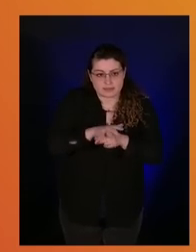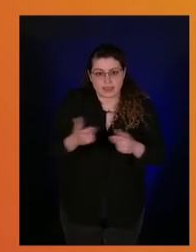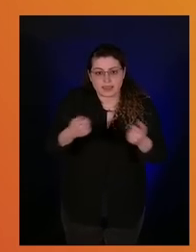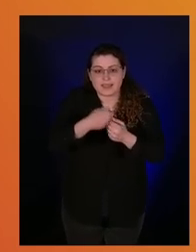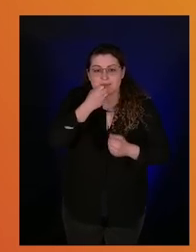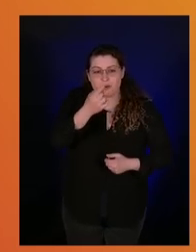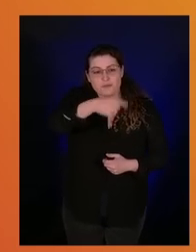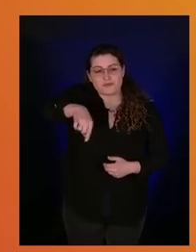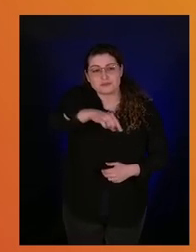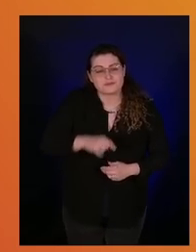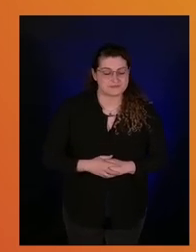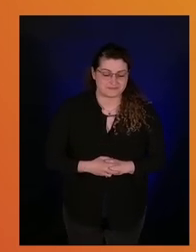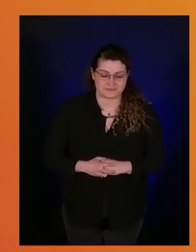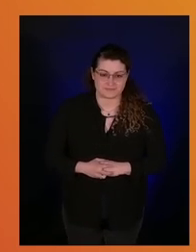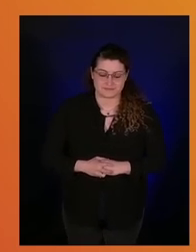pour vous.